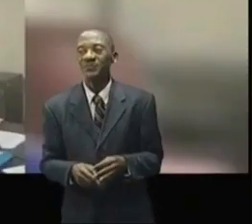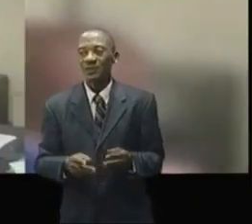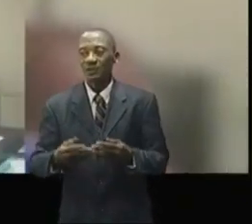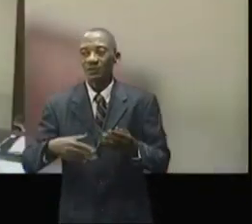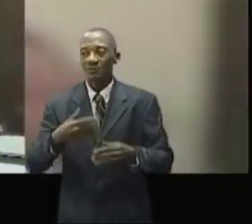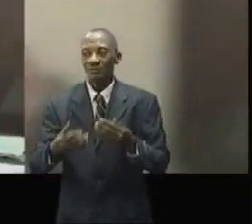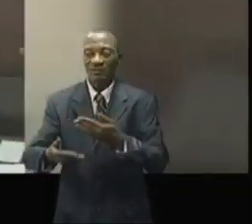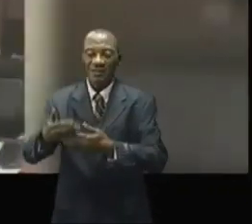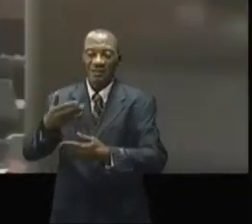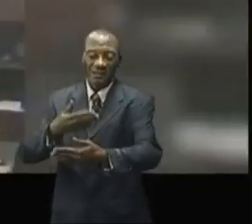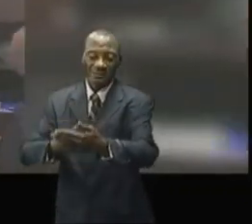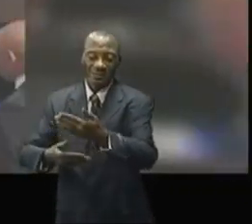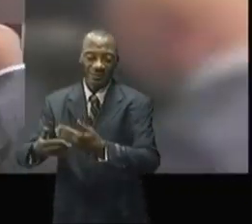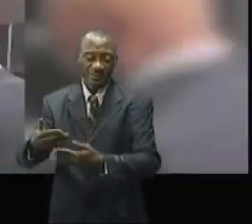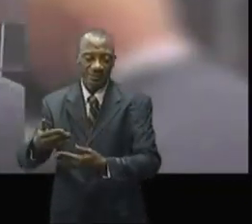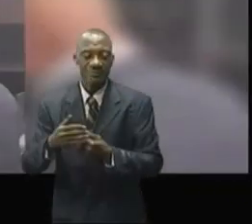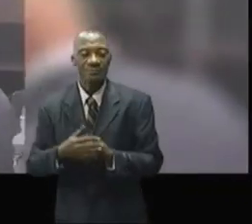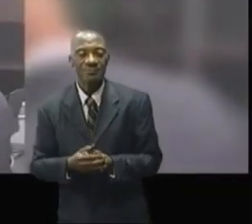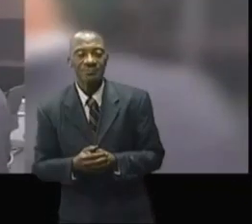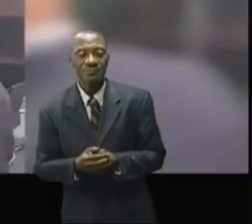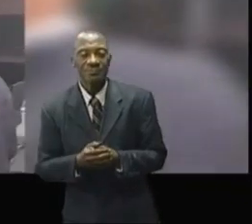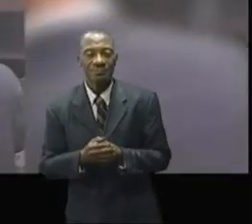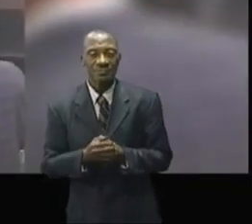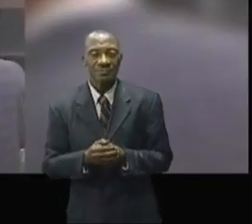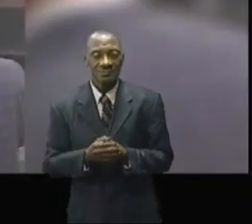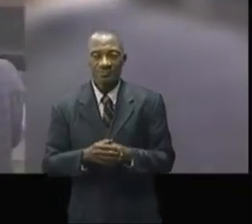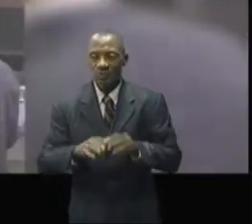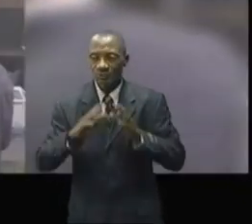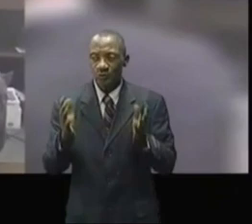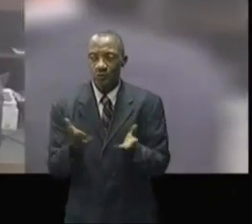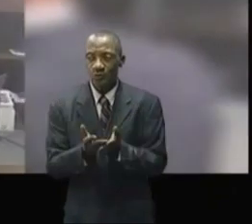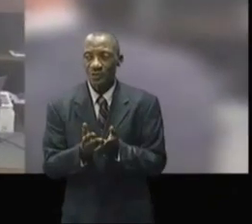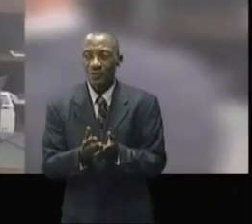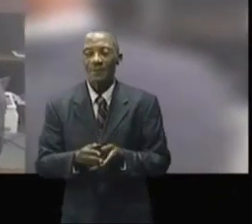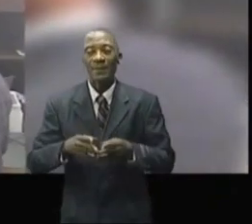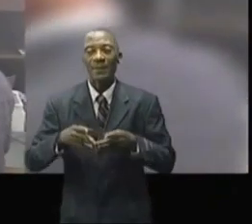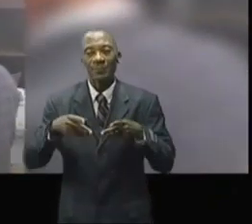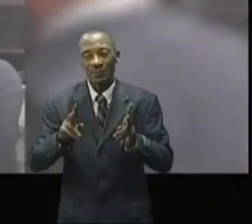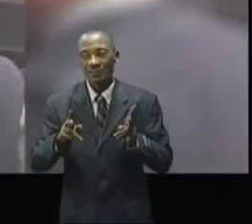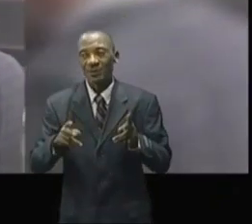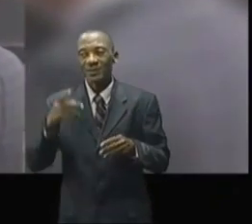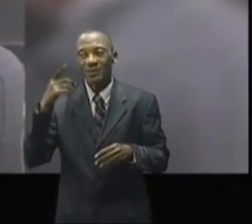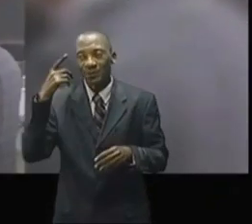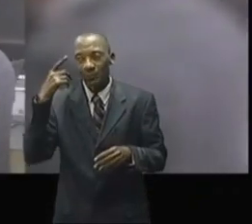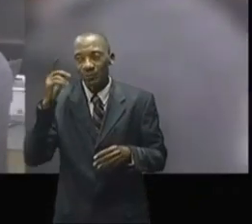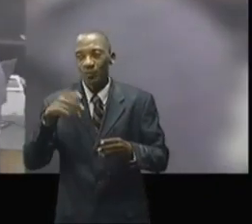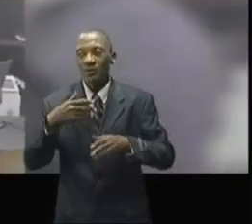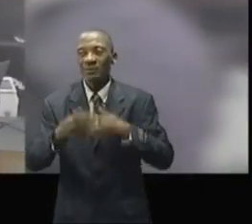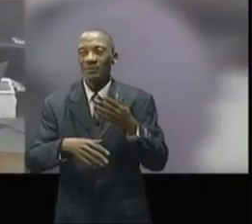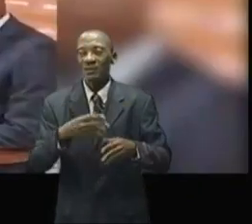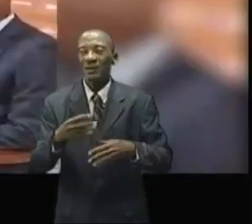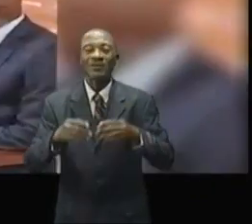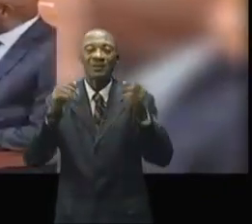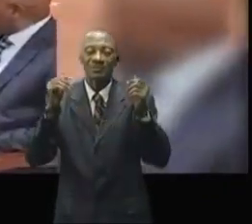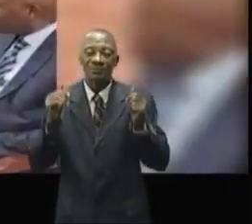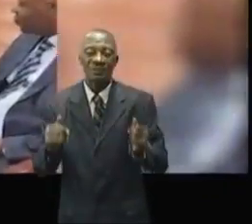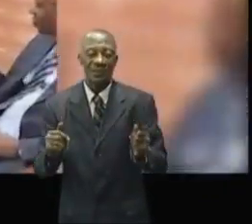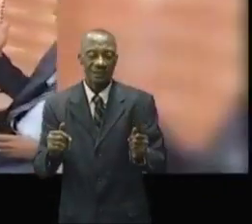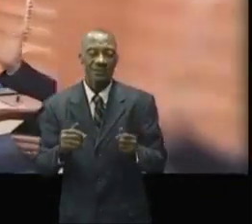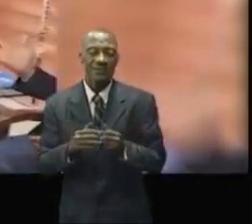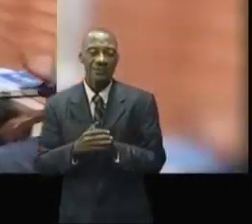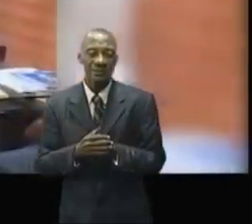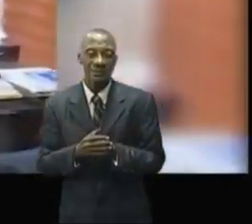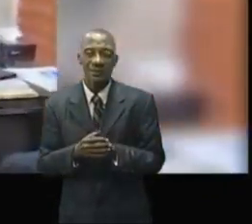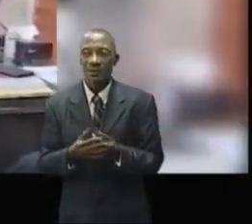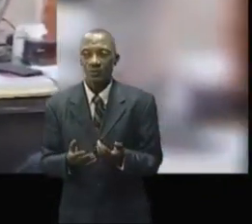de la passation de pouvoir, les promis ont eu à remercier les chefs de l'État pour avoir jeté les dévolus sur eux.